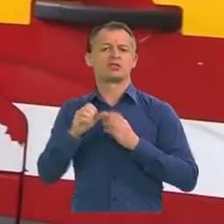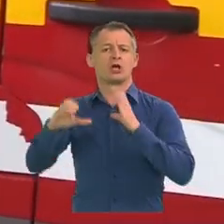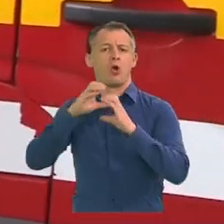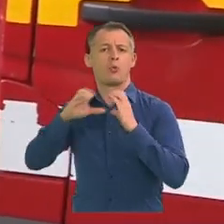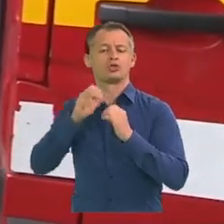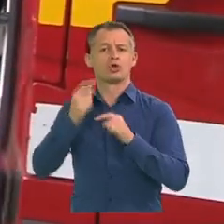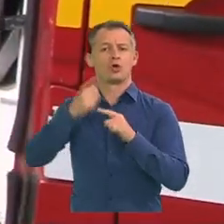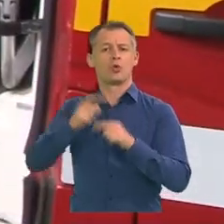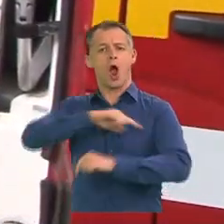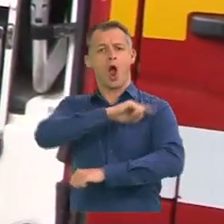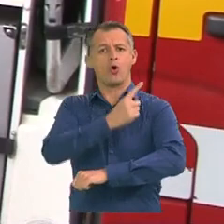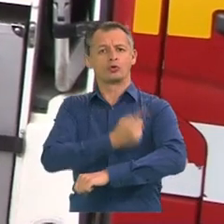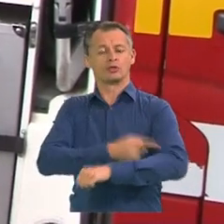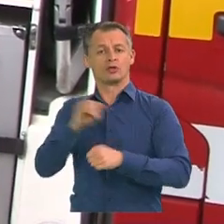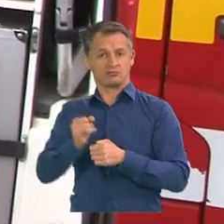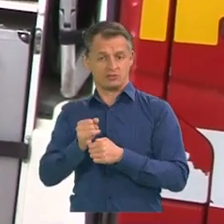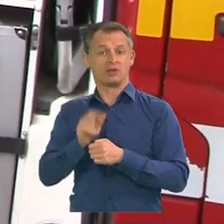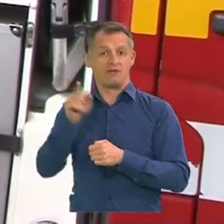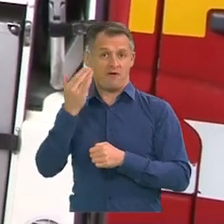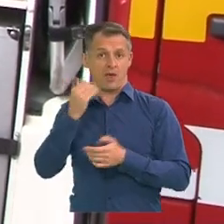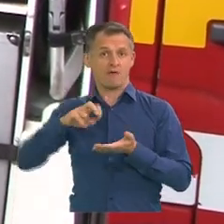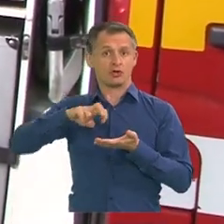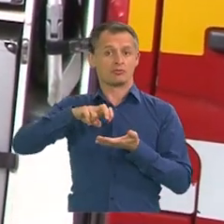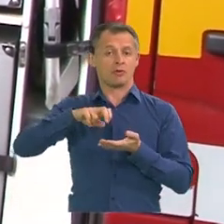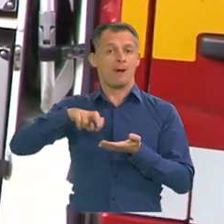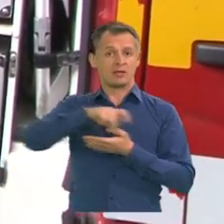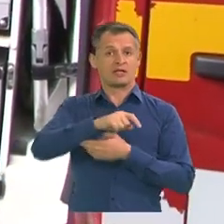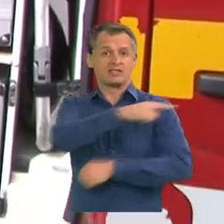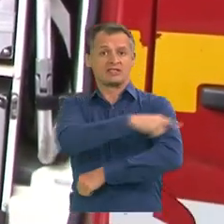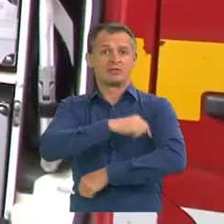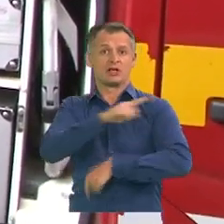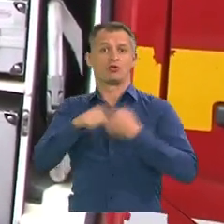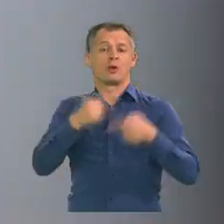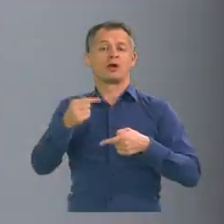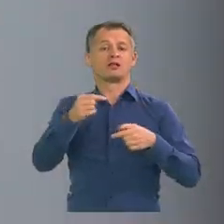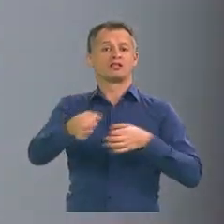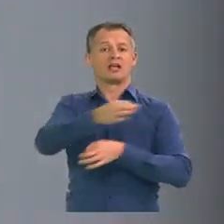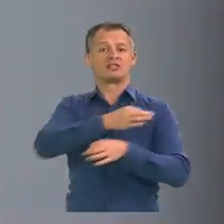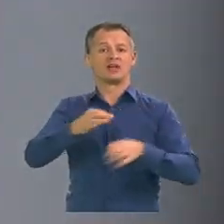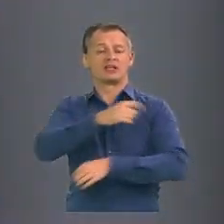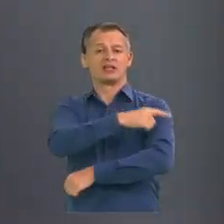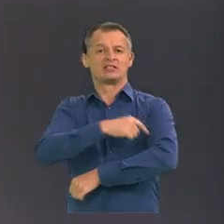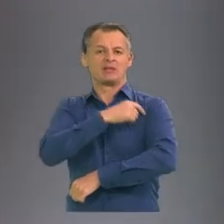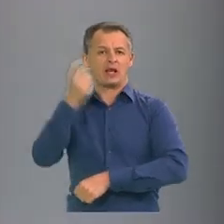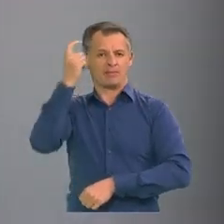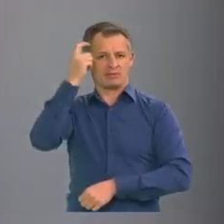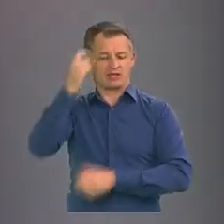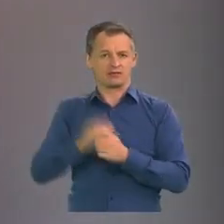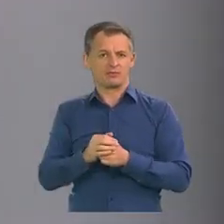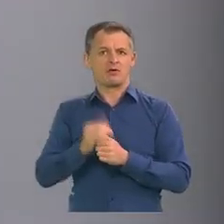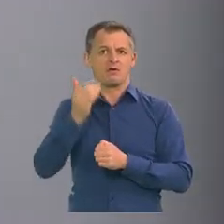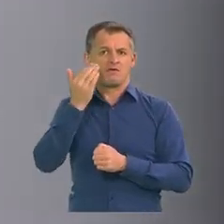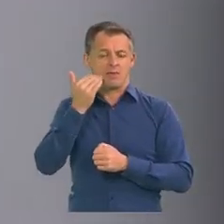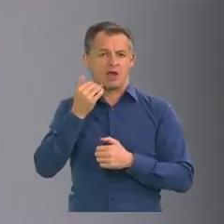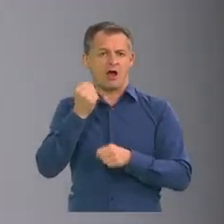autoritățile. Aceasta a fost condusă la spital și ulterior transportată la secția de psihiatrie. Mama ar fi făcut o criză și ar fi încercat să